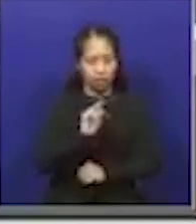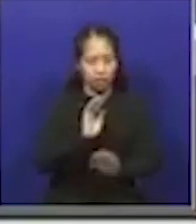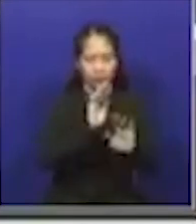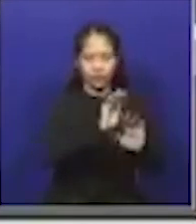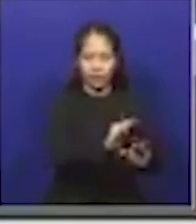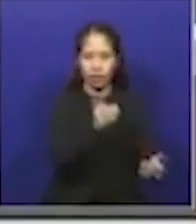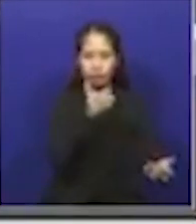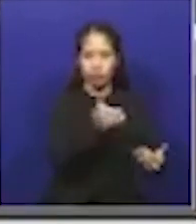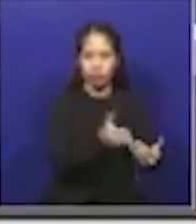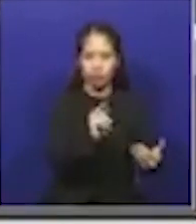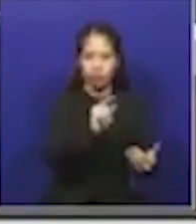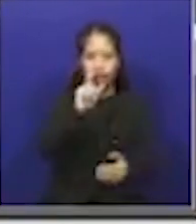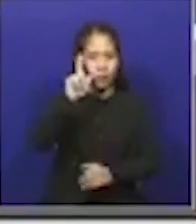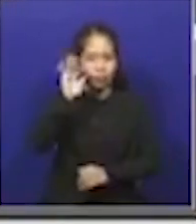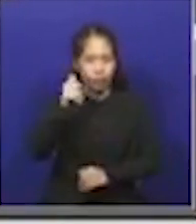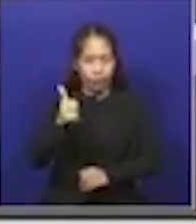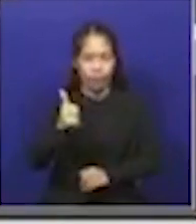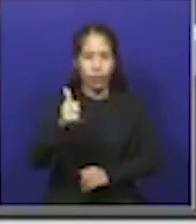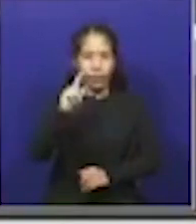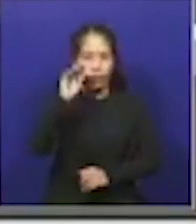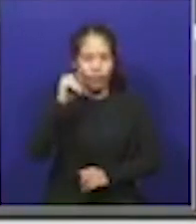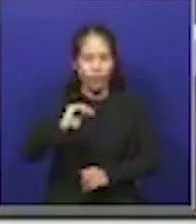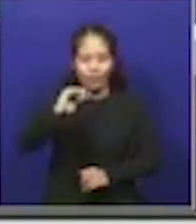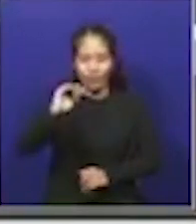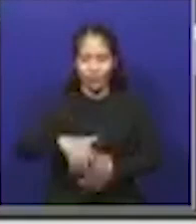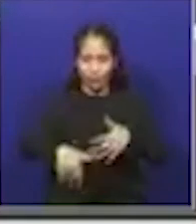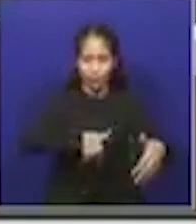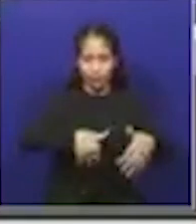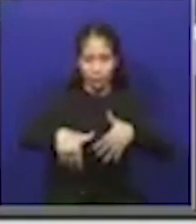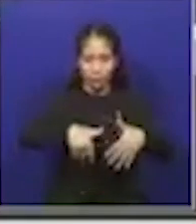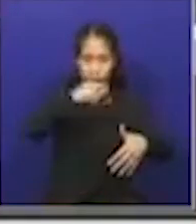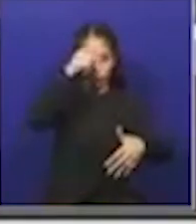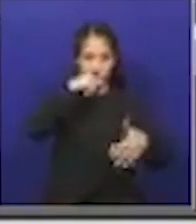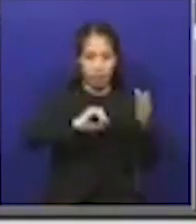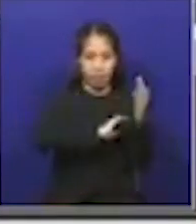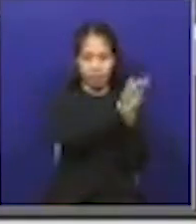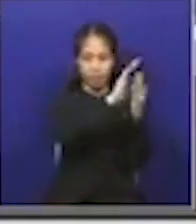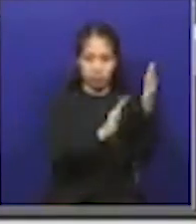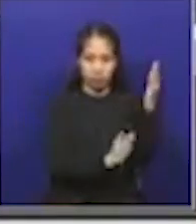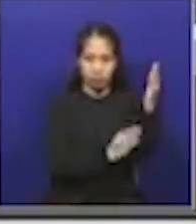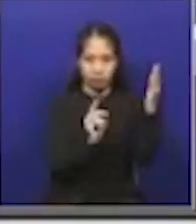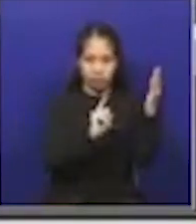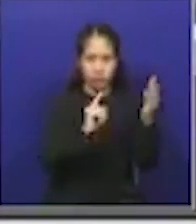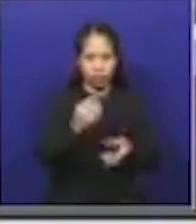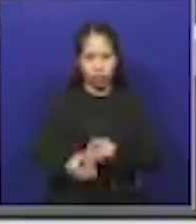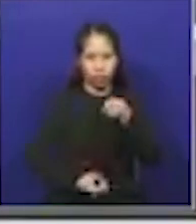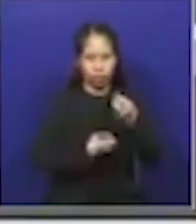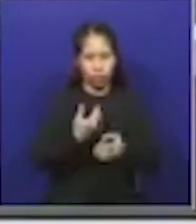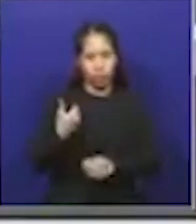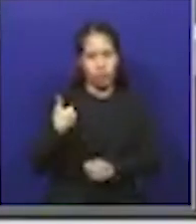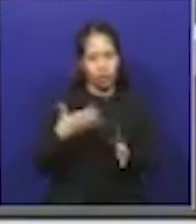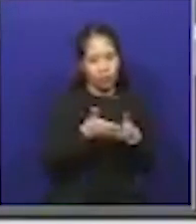งพ่อแม่พี่น้องประชาชนคนไทยทั้งประเทศนะครับการอภิปรายนี้มีมาตลอด4